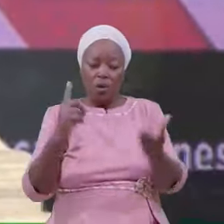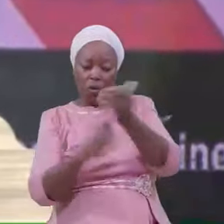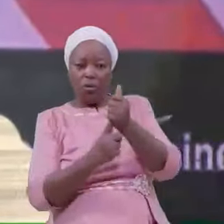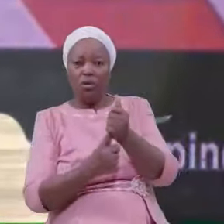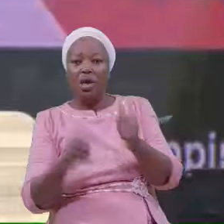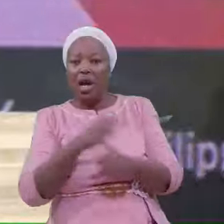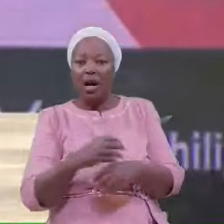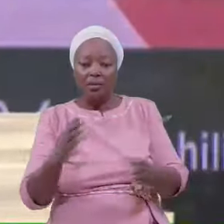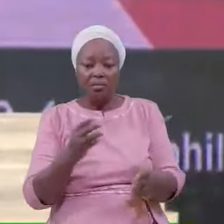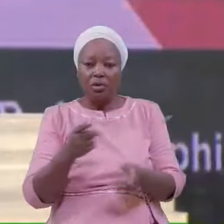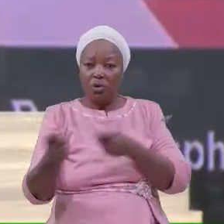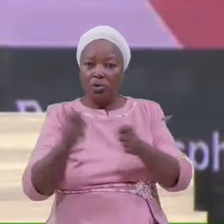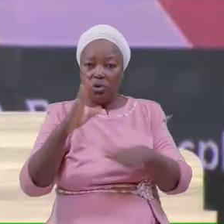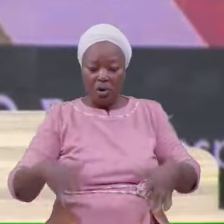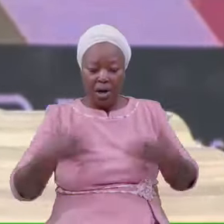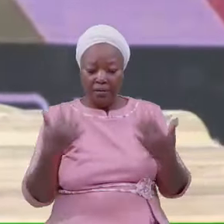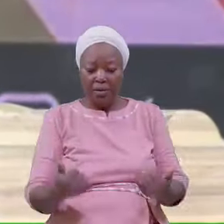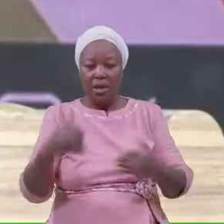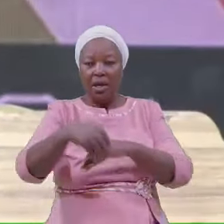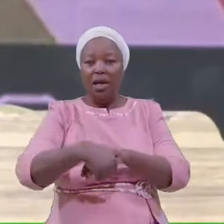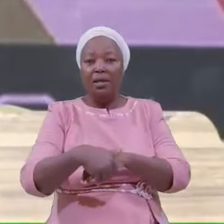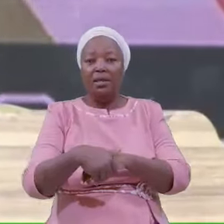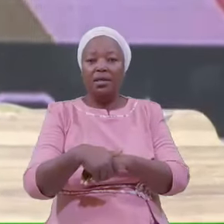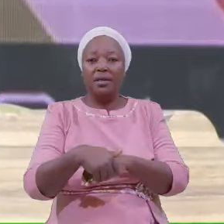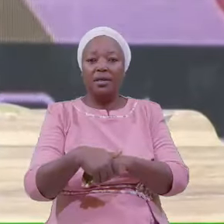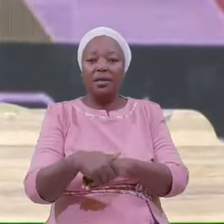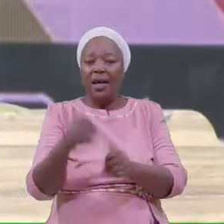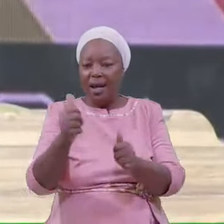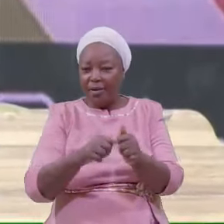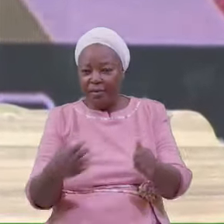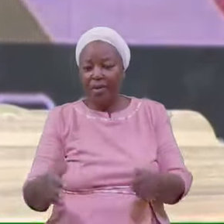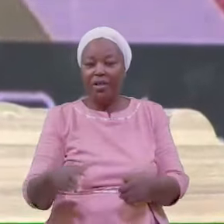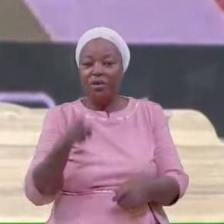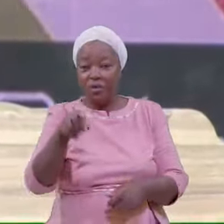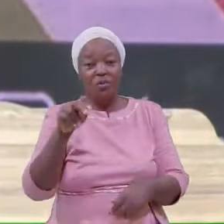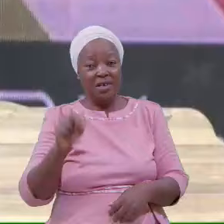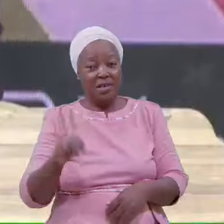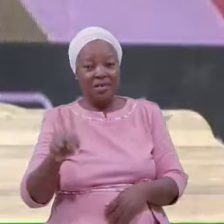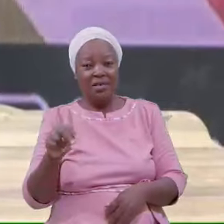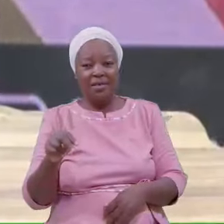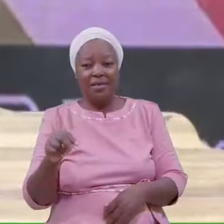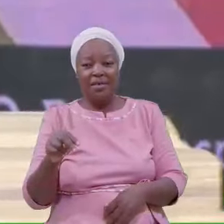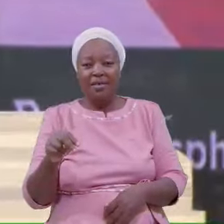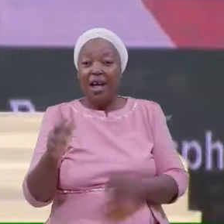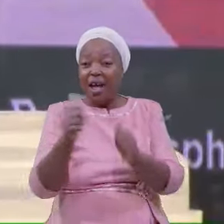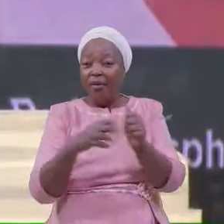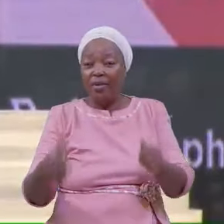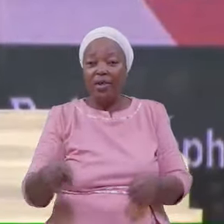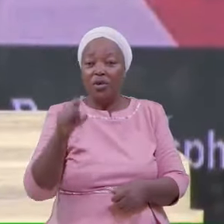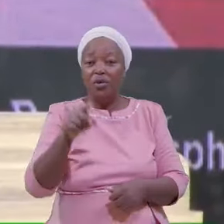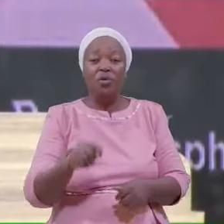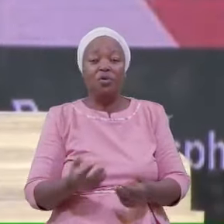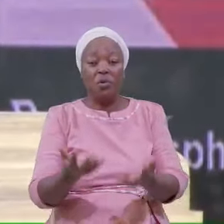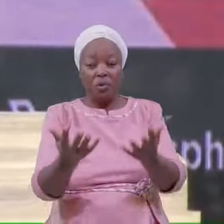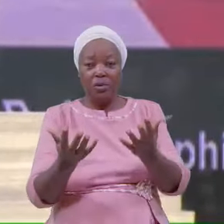tonight. Hihipuin ka ng Panginoon sa gabing ito. Everything you need. Lahat ng pangangailangan mo. Everything you desire.